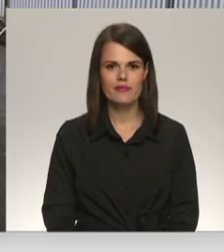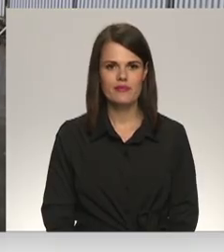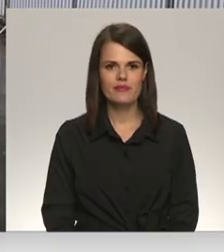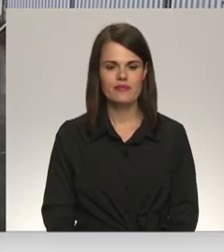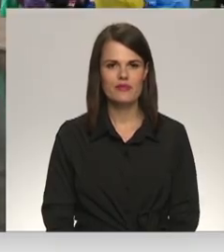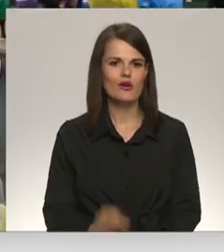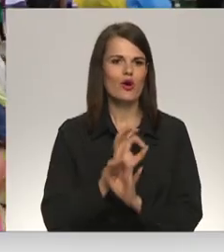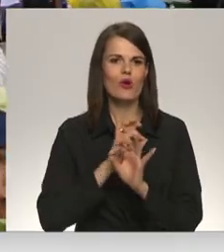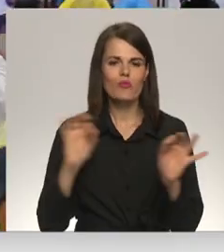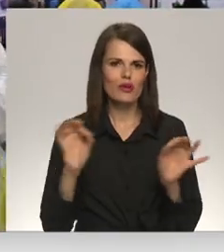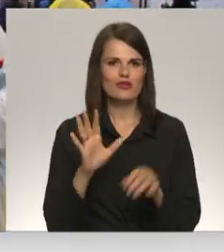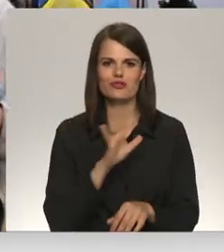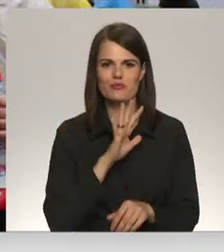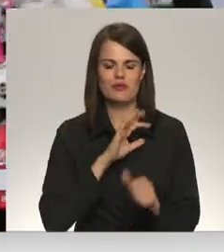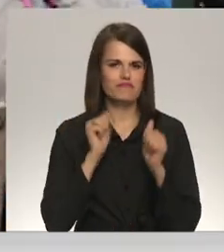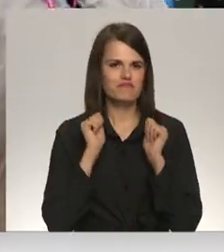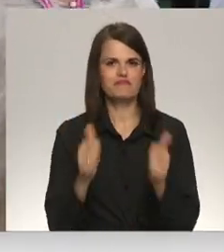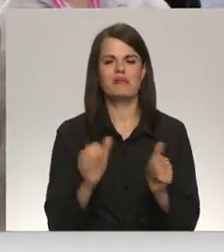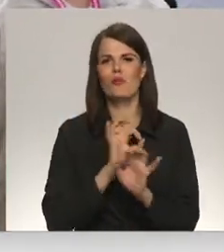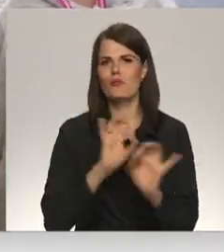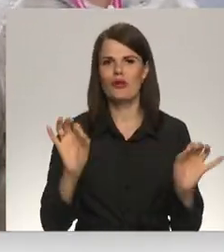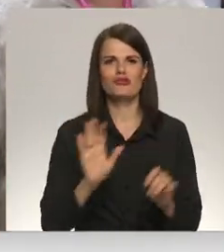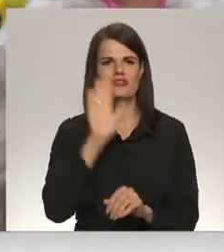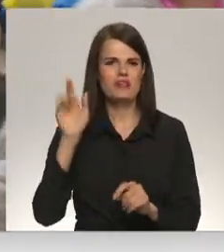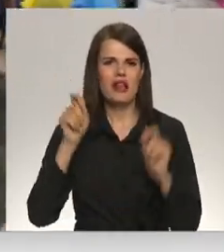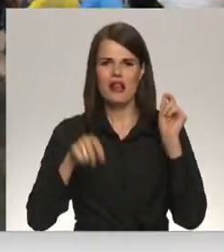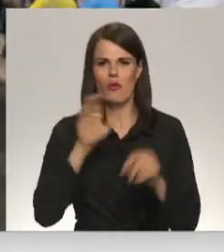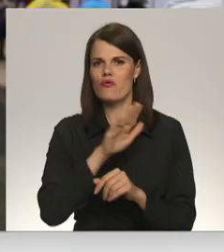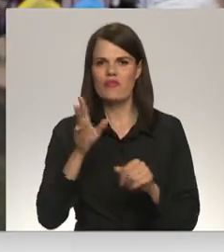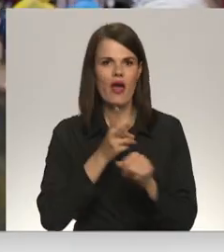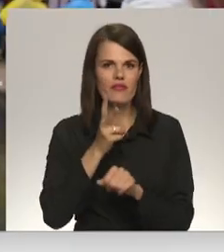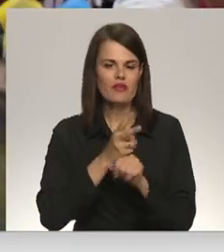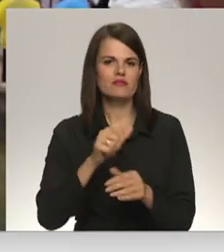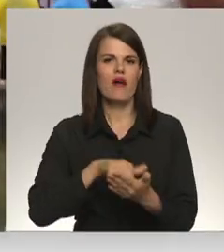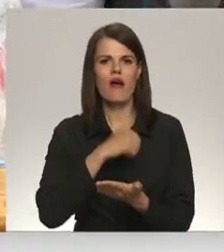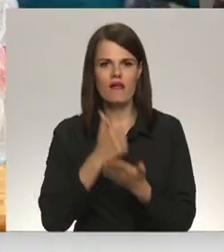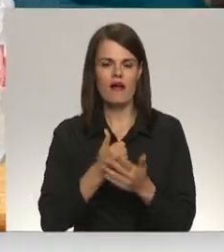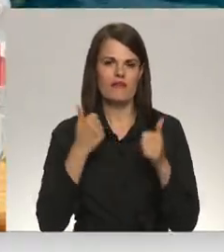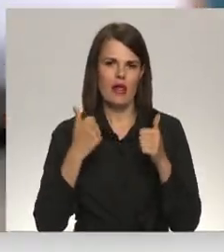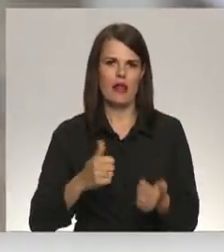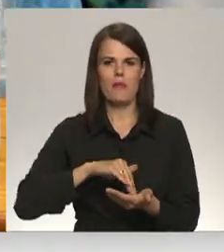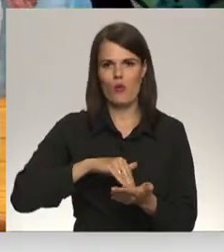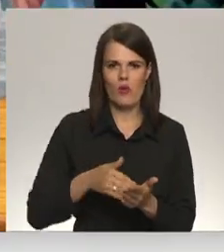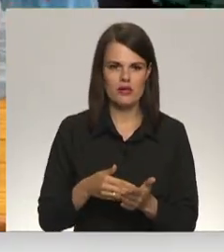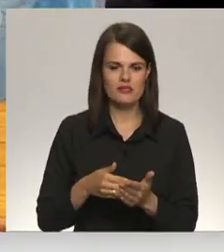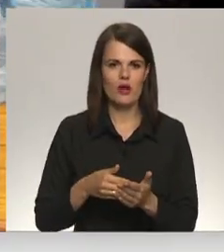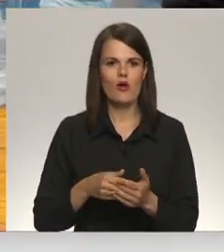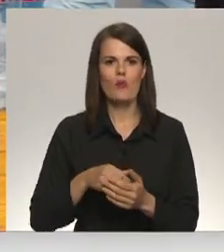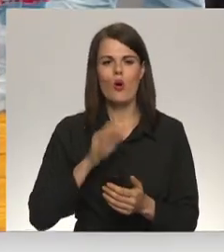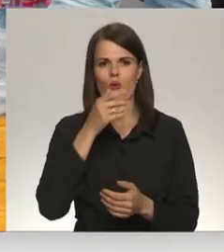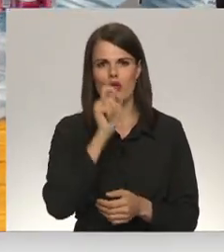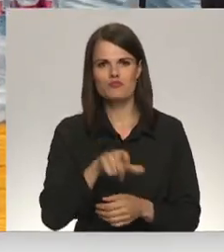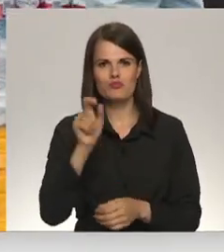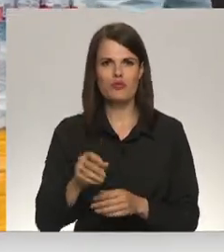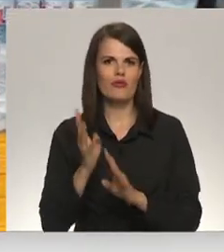Mums brīnišķīgi gāja, perfekti, ideāla diena, lietas netraucē, galvenais ir labs noskaņojums. Pēc ūdens pudelēm rindu nebija,